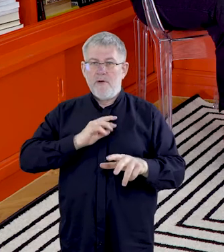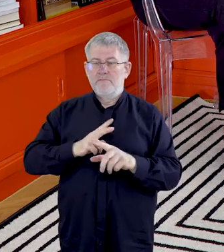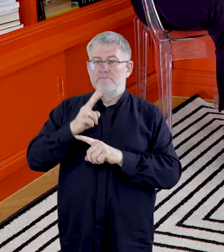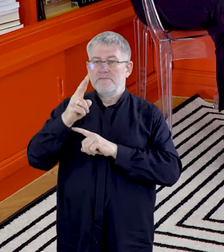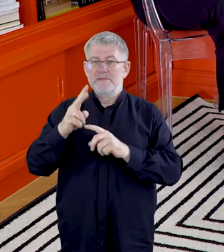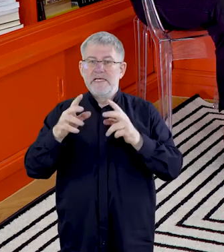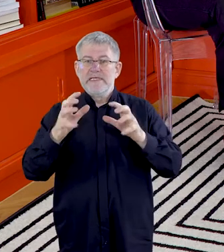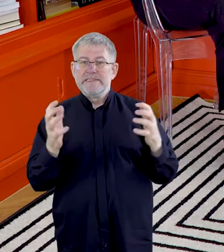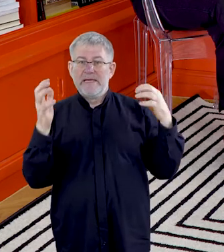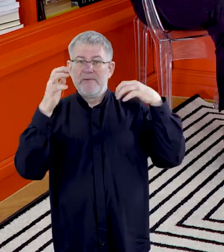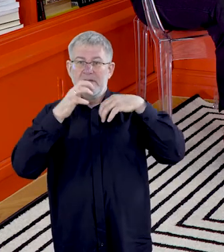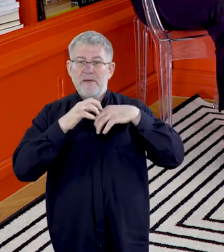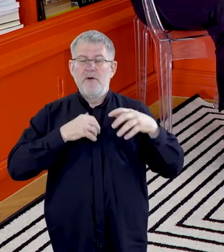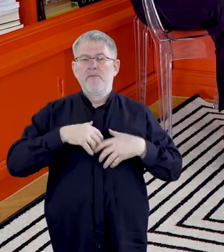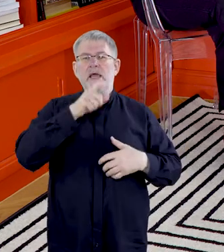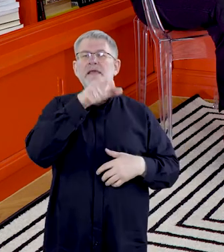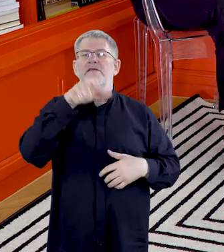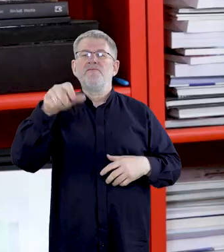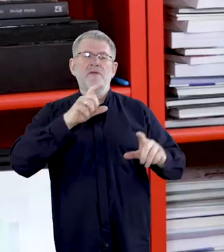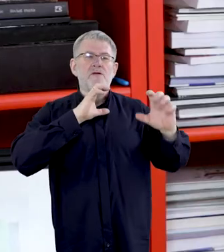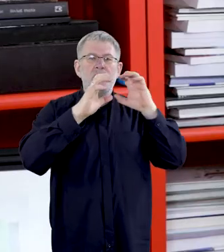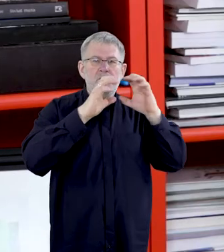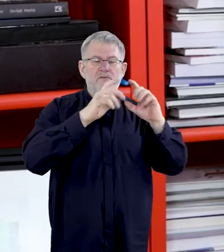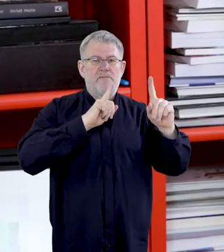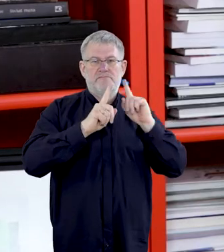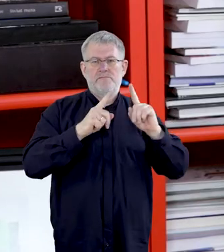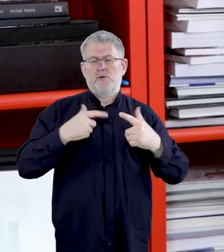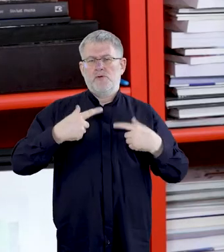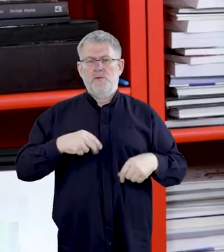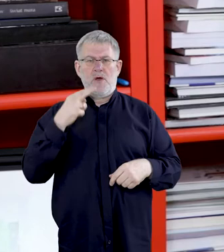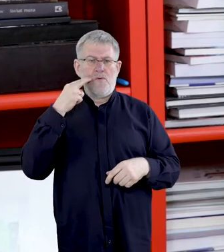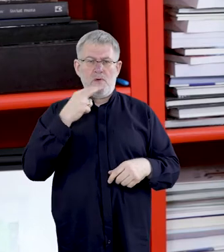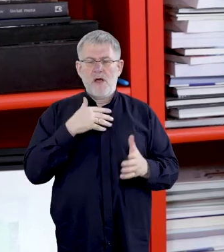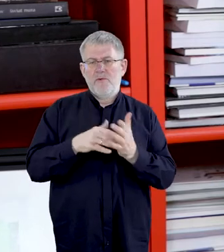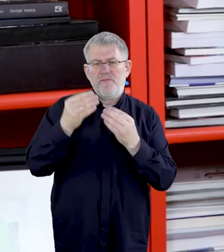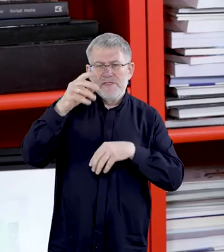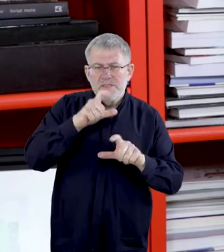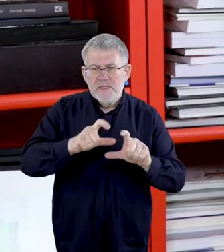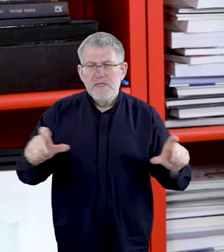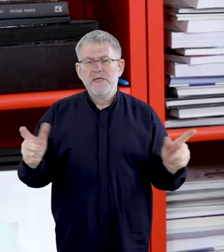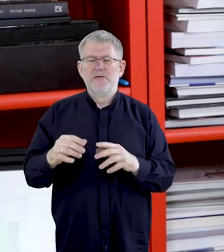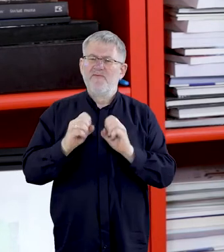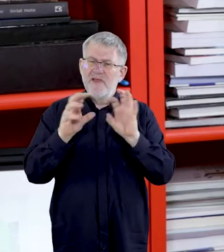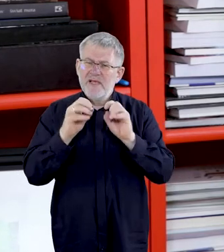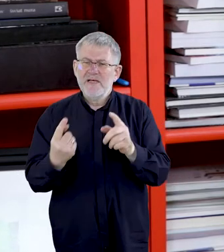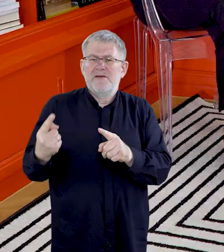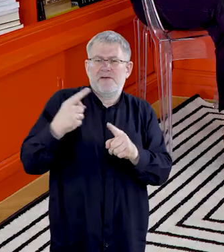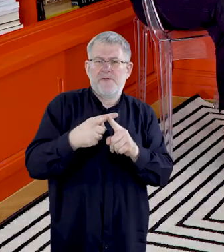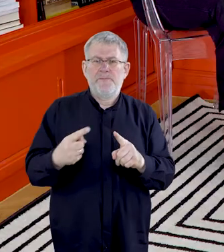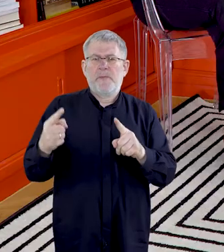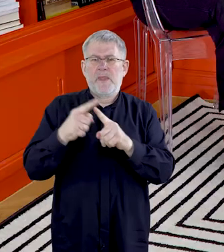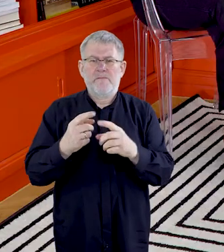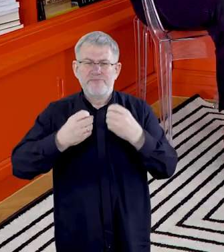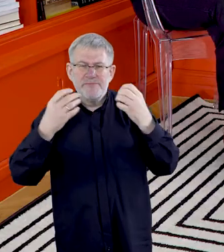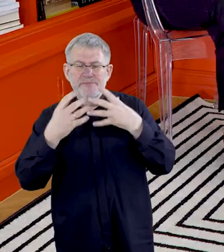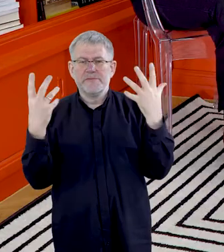zebraniach wyglądały na zasadzie konsultacji indywidualnych. No bo osoba niesłysząca jako rodzic potrzebowała więcej czasu, dojaśnienia różnych rzeczy, zresztą wcześniej jak nie chodziło, więc